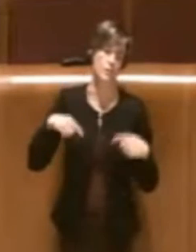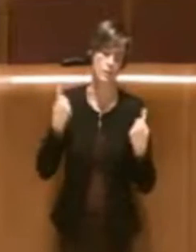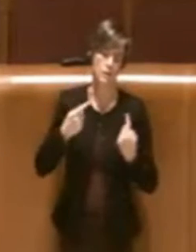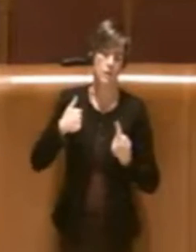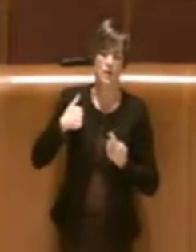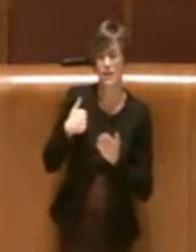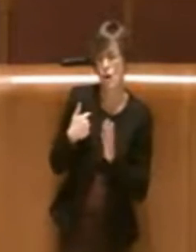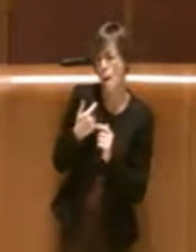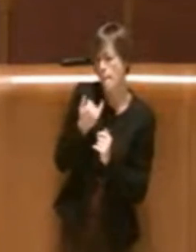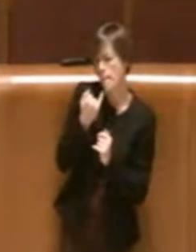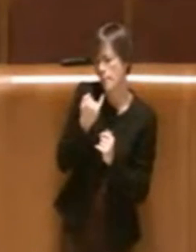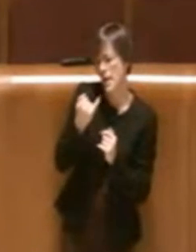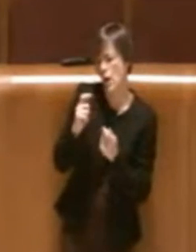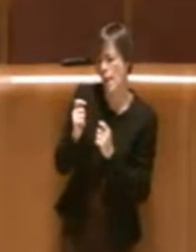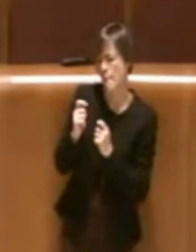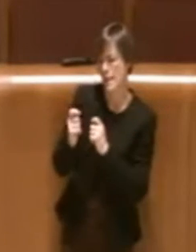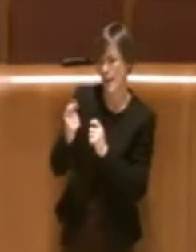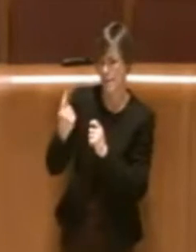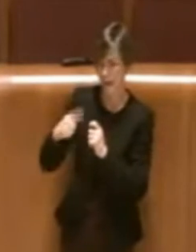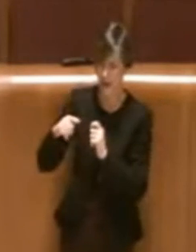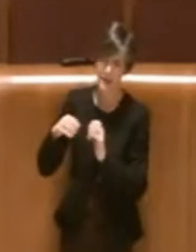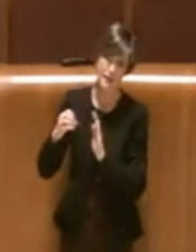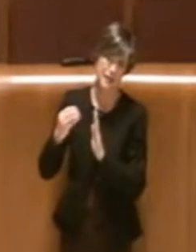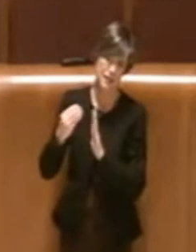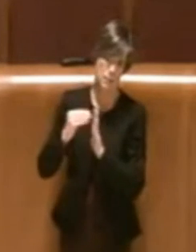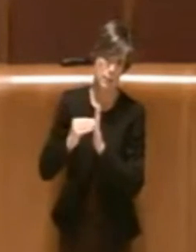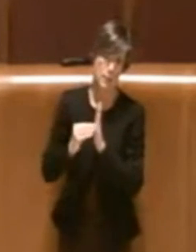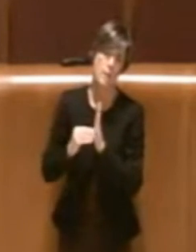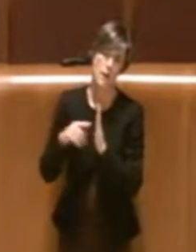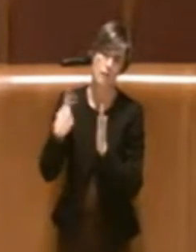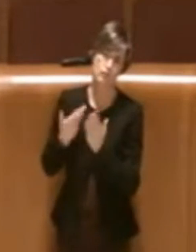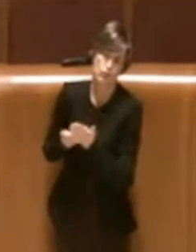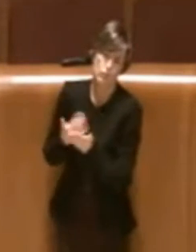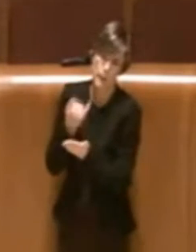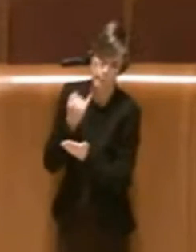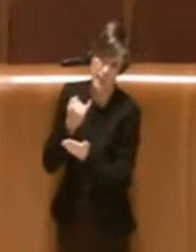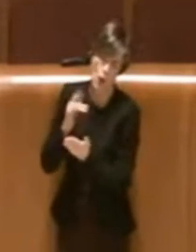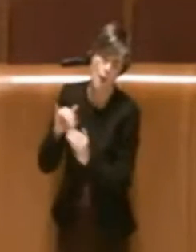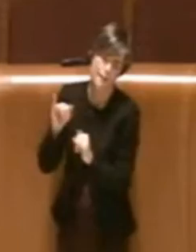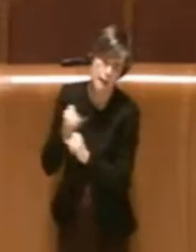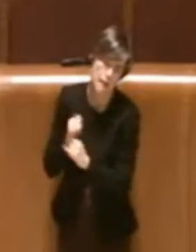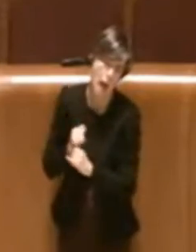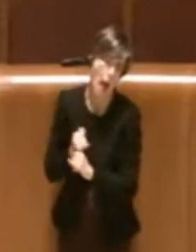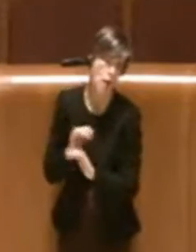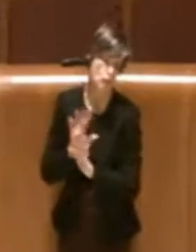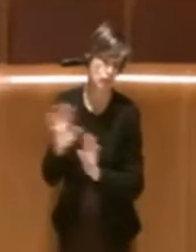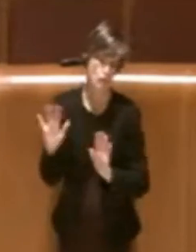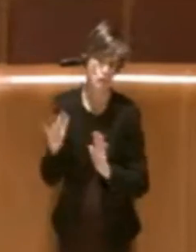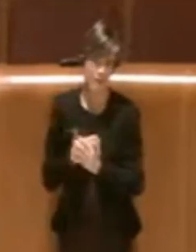pochi, emendamenti e ordini del giorno, per definire delle questioni di dettaglio. Grazie.